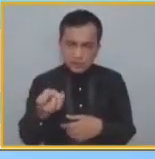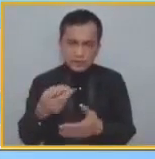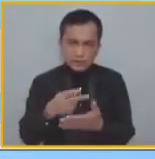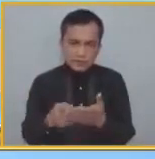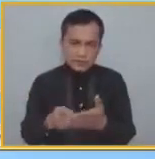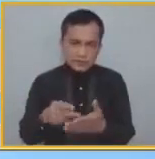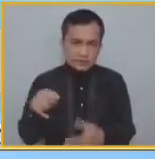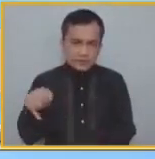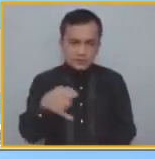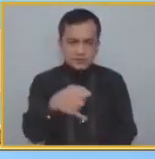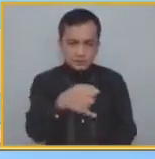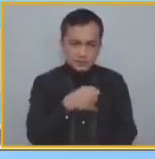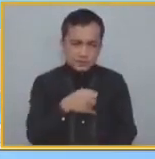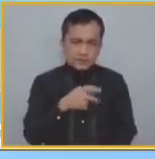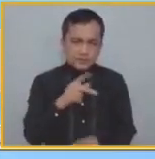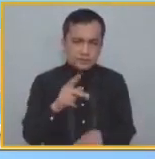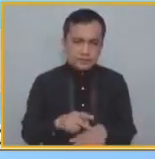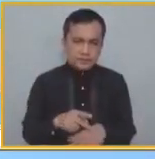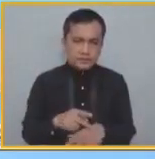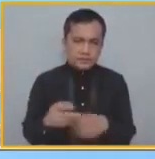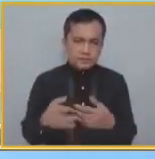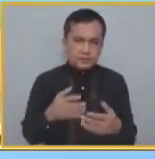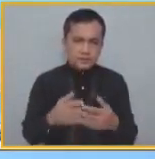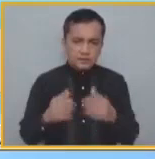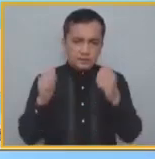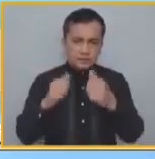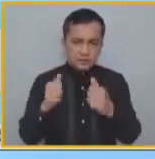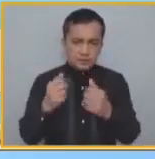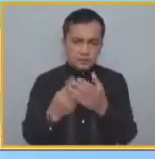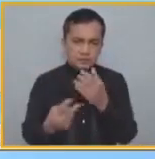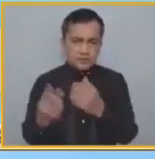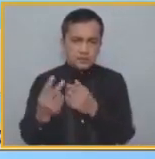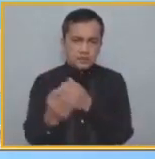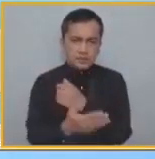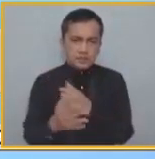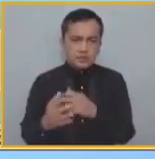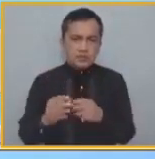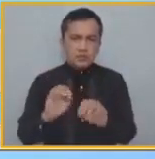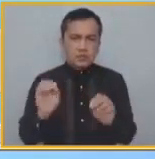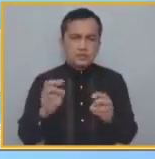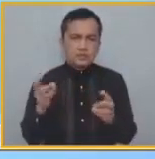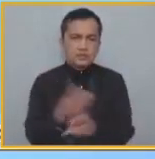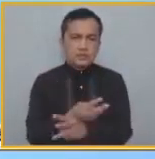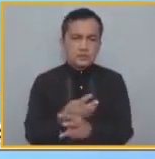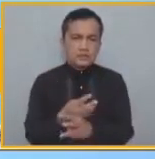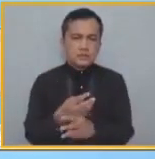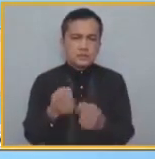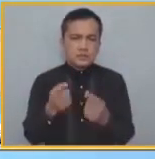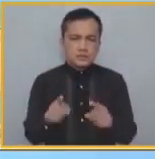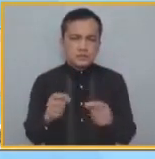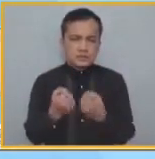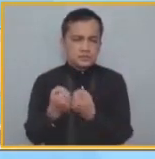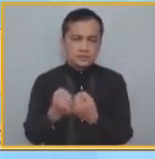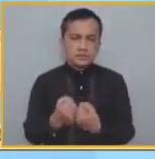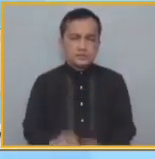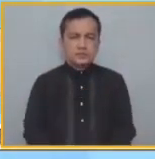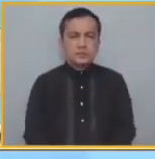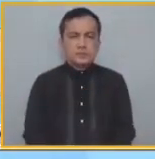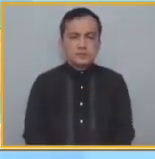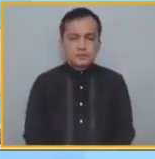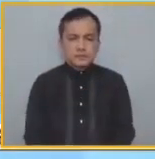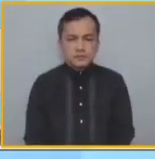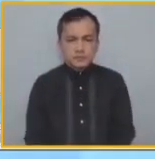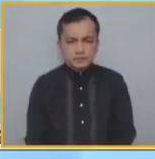nito, nagkasunduan niya ang dalawang bansa na huwag nang palalain pa ang nangyayaring tensyon. I think that it's